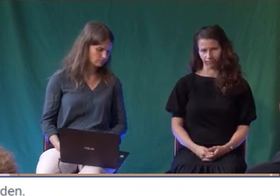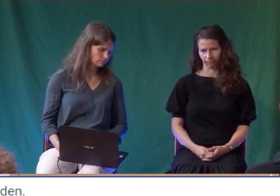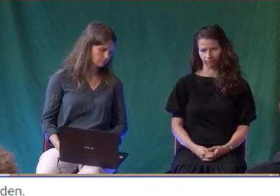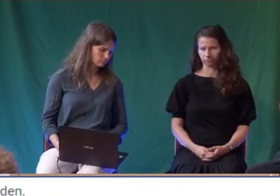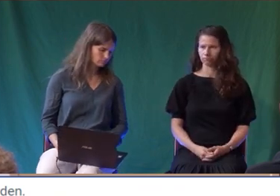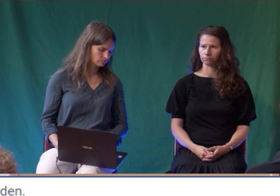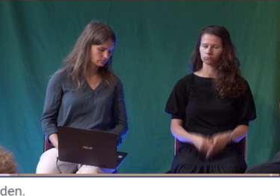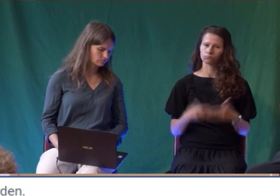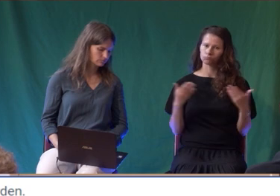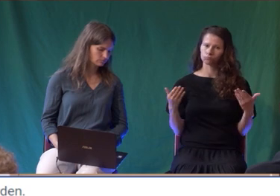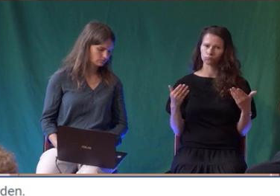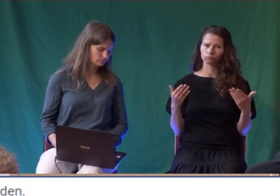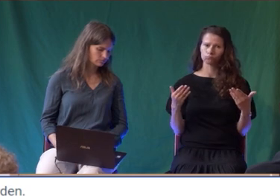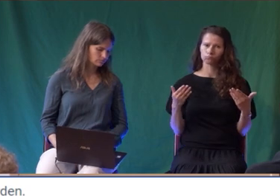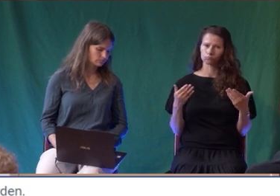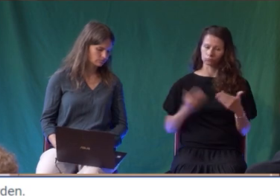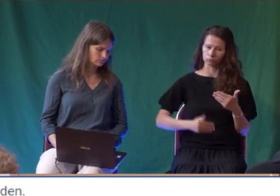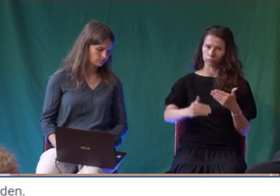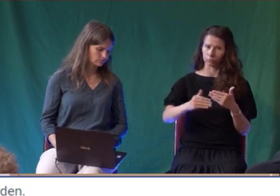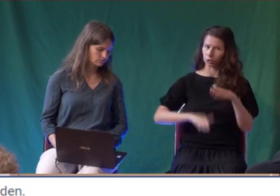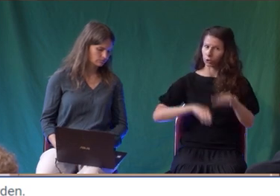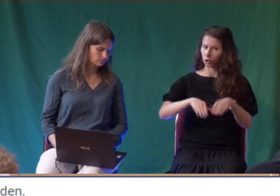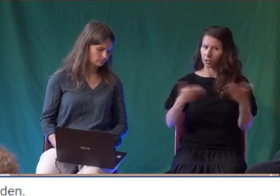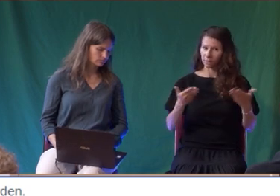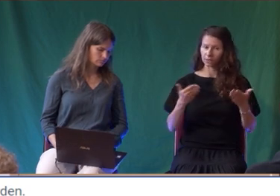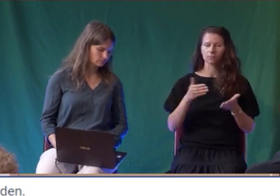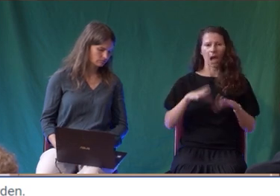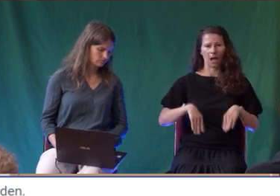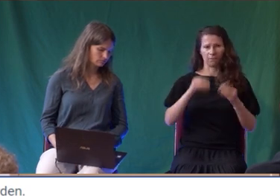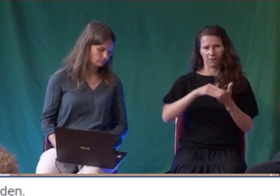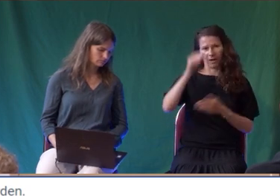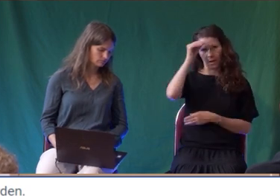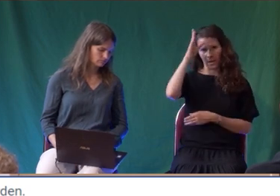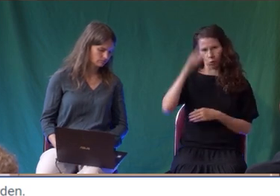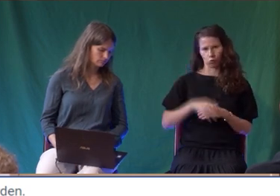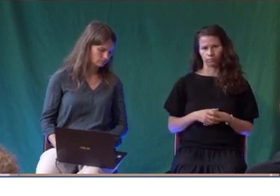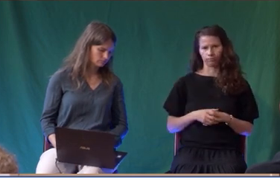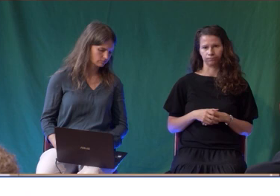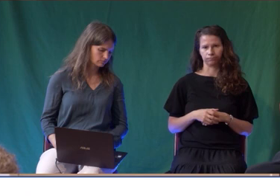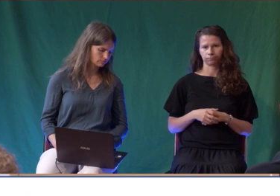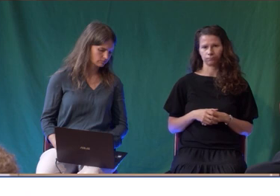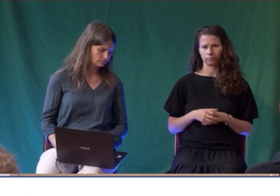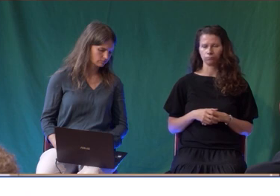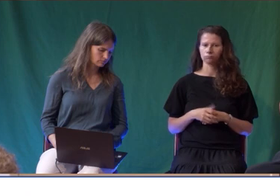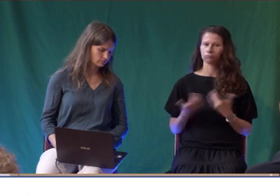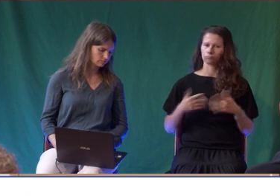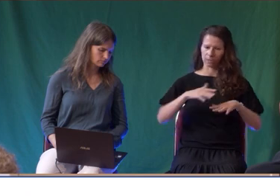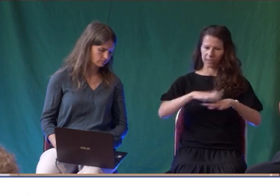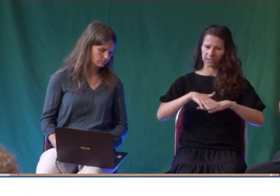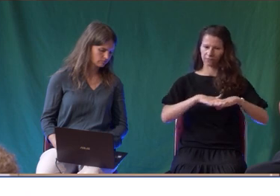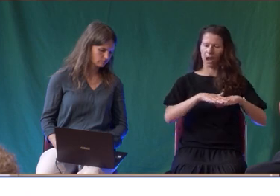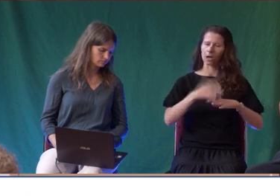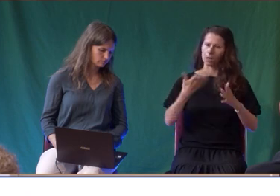die nächste Schritte unserer Arbeit werden sein dass wir mit der Weiterbildung beginnen dass wir das Netzwerk weiter